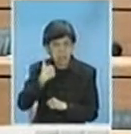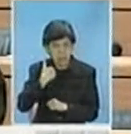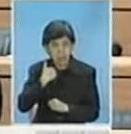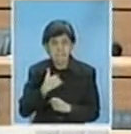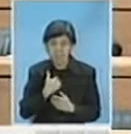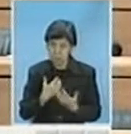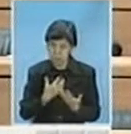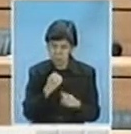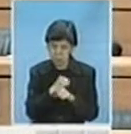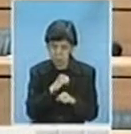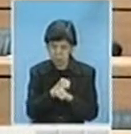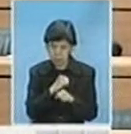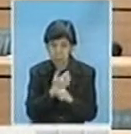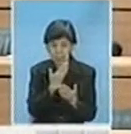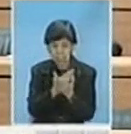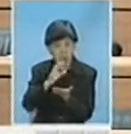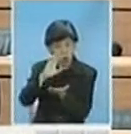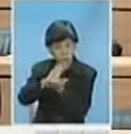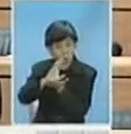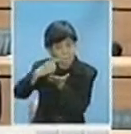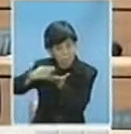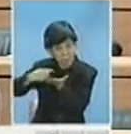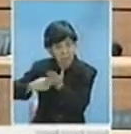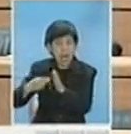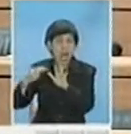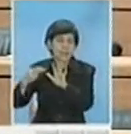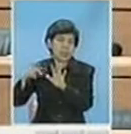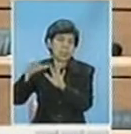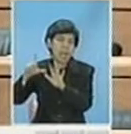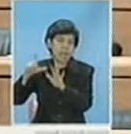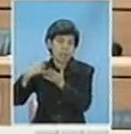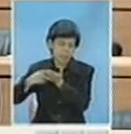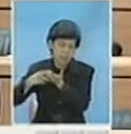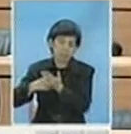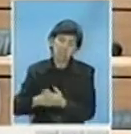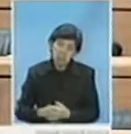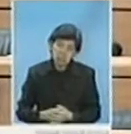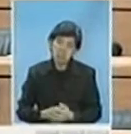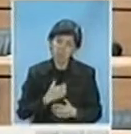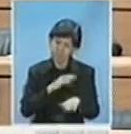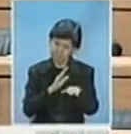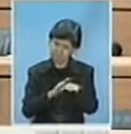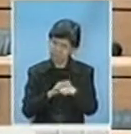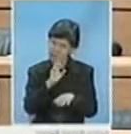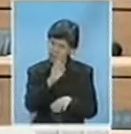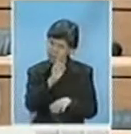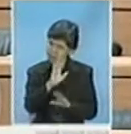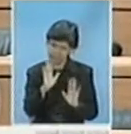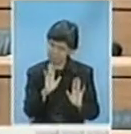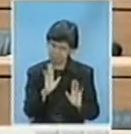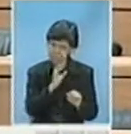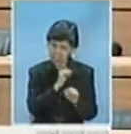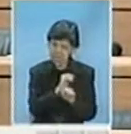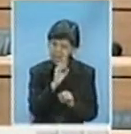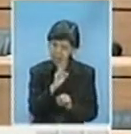ดจะเตรียมกองทุนประกันภัยไว้ถึง 50,000 ล้านบาทผมก็เตือนว่านี่เป็นสิ่งที่อันตรายที่จะต้องเ